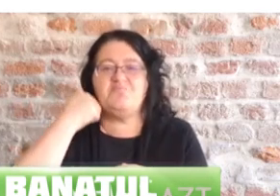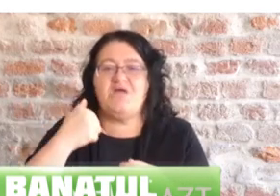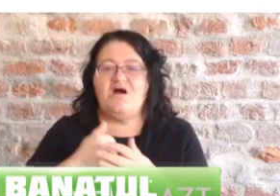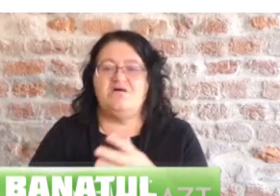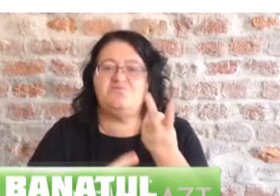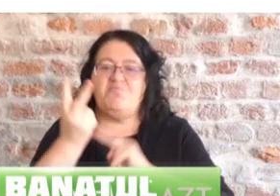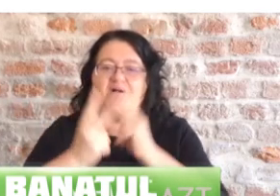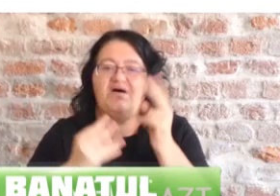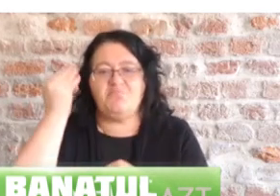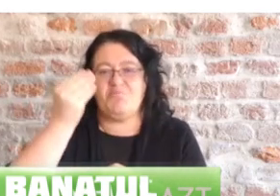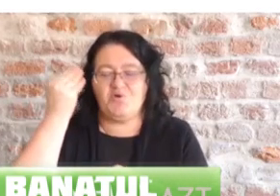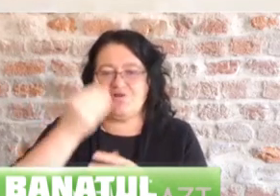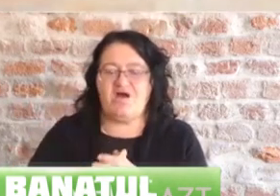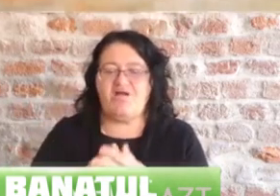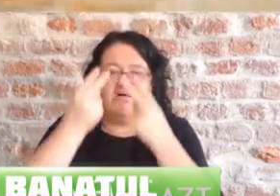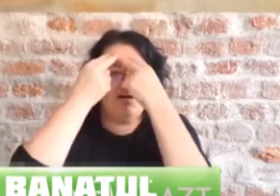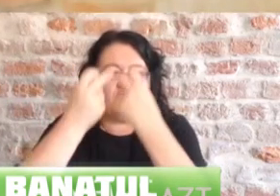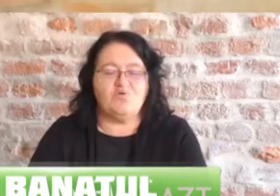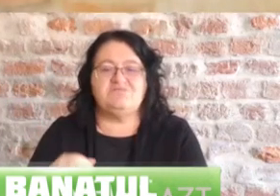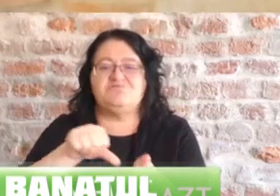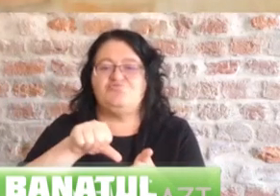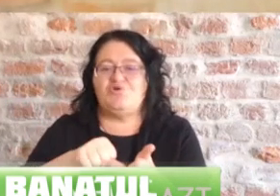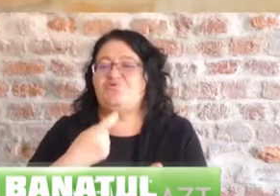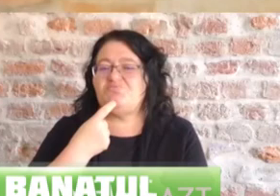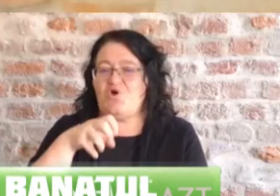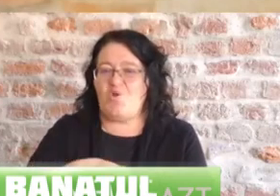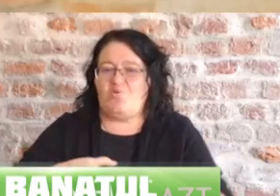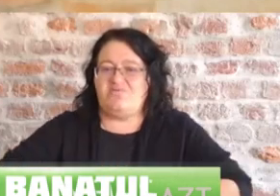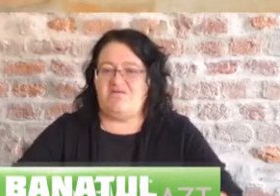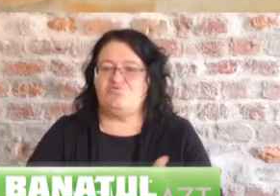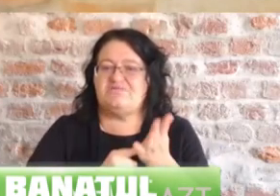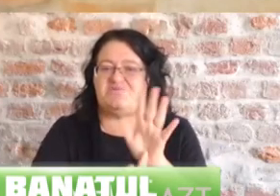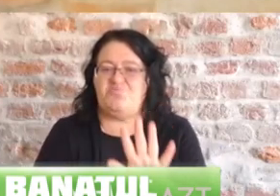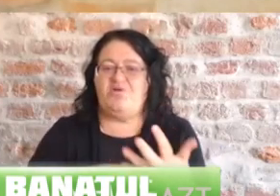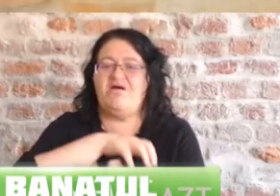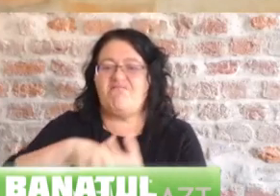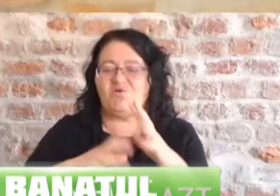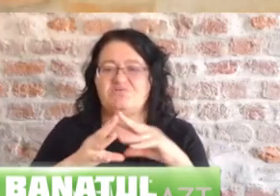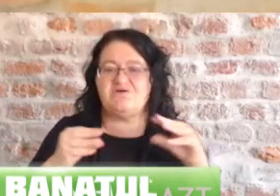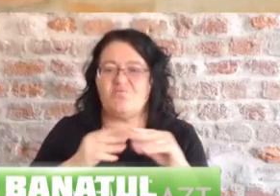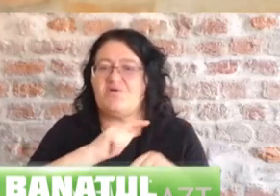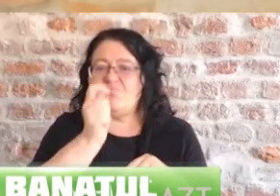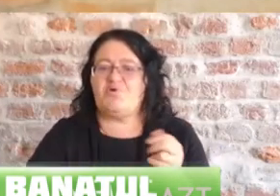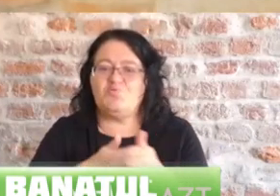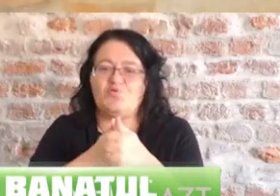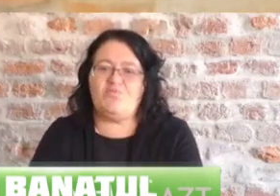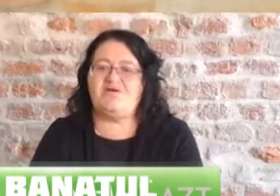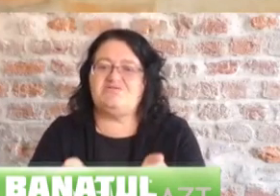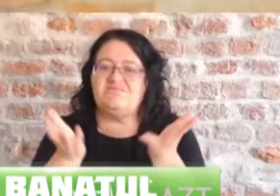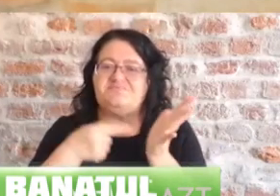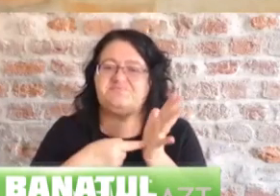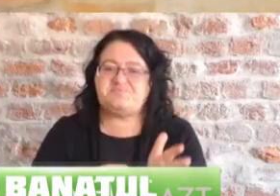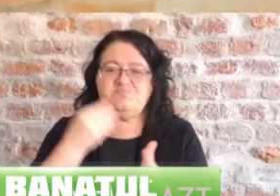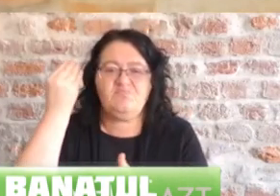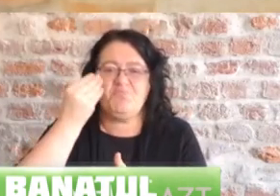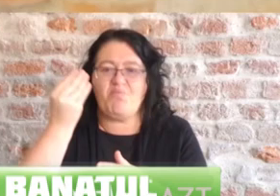într-un parc memorial. Recunoscând Piața Victoriei ca fiind locul de naștere simbolic al Revoluției Române, proiectul urmărește să marcheze în